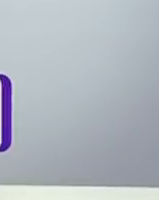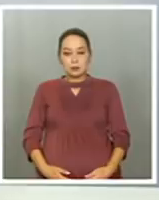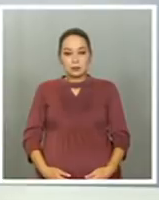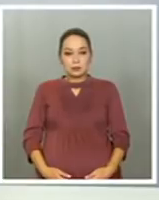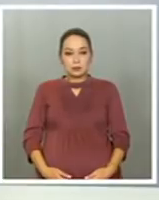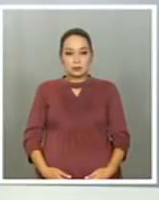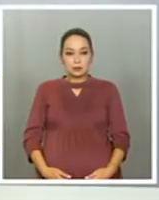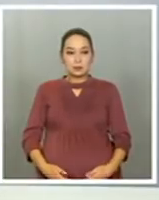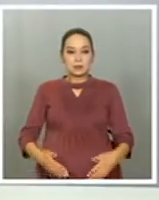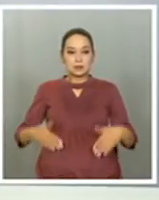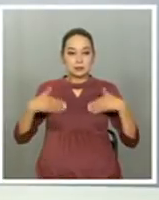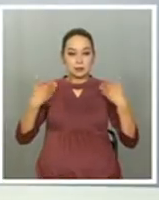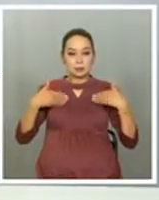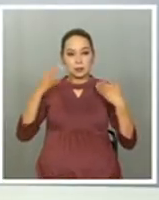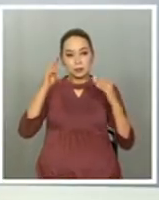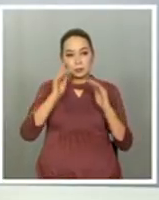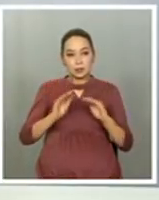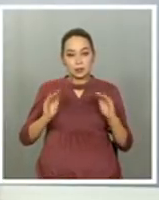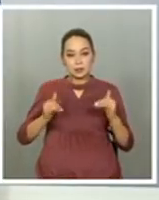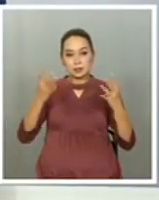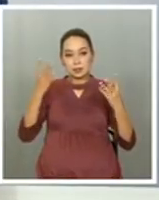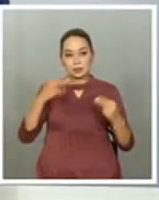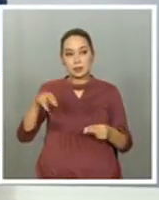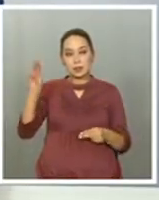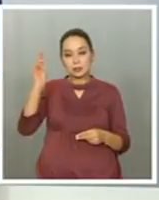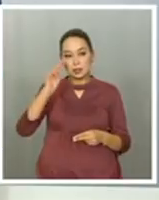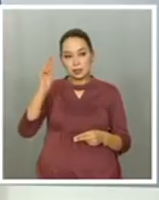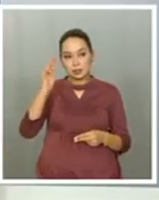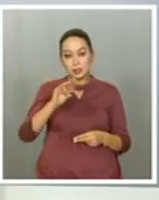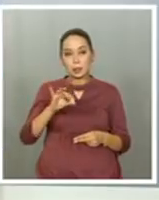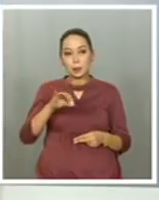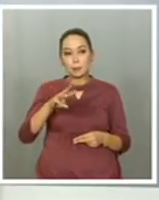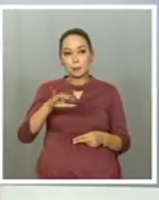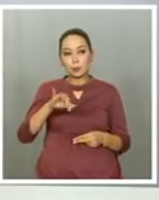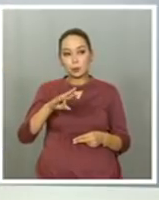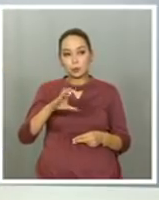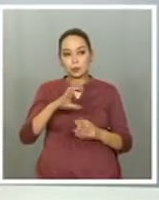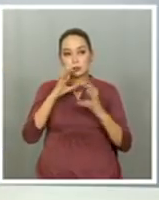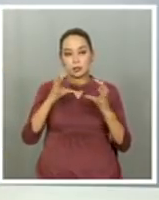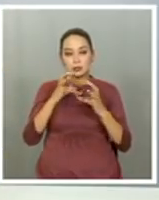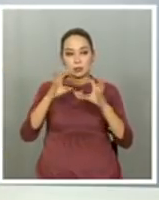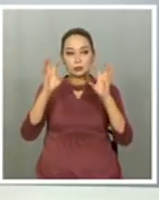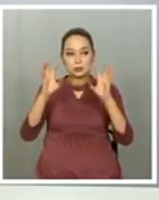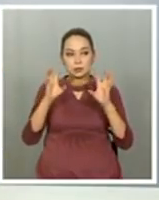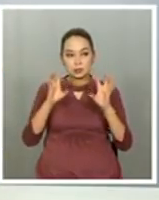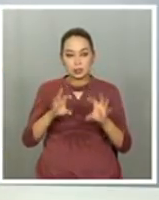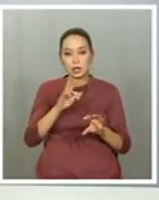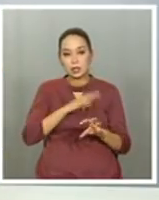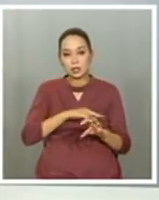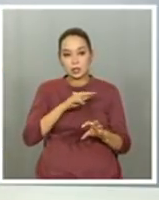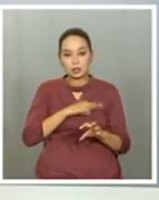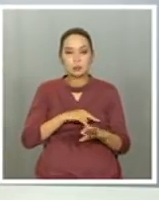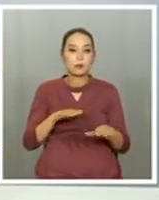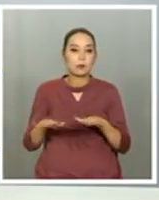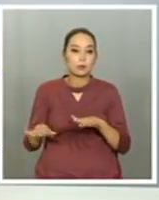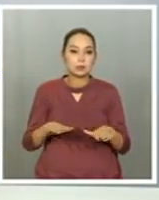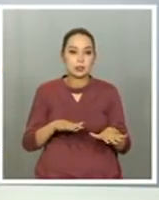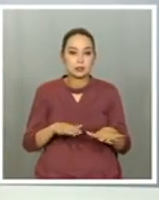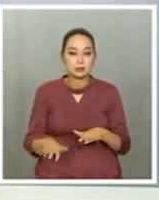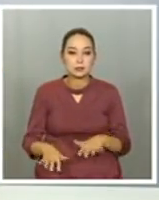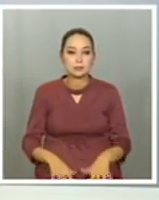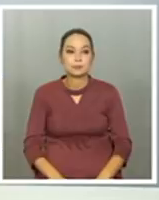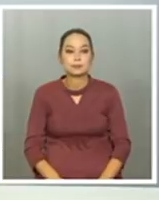Сәлеметсіздер ме, оқушылар! Бүгінгі сабағымыздың тақырыбы импульстің сақталу заңы реактивті қозғалыс.